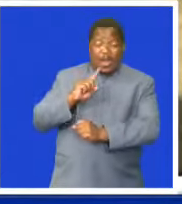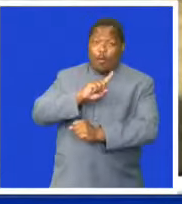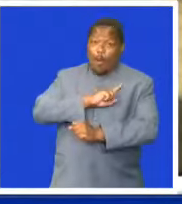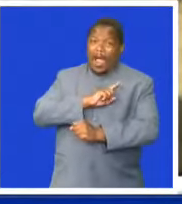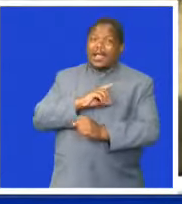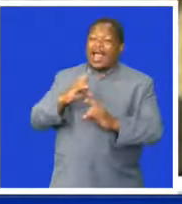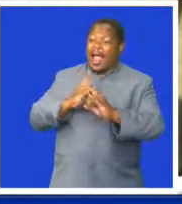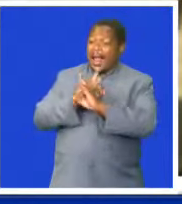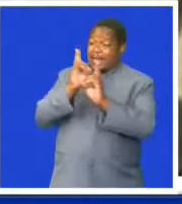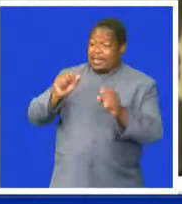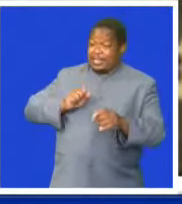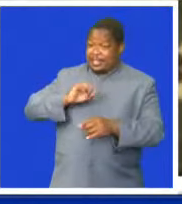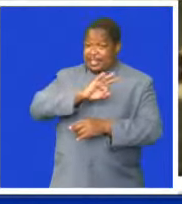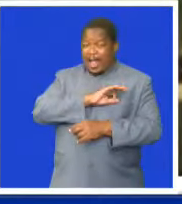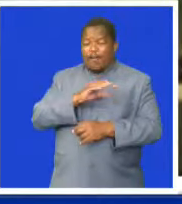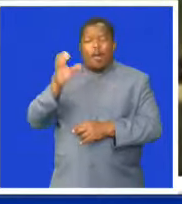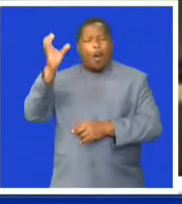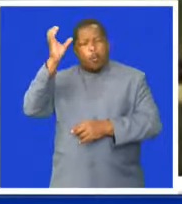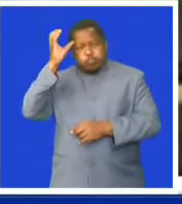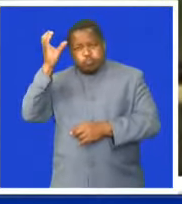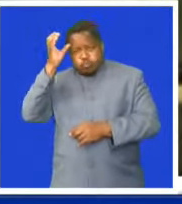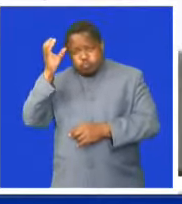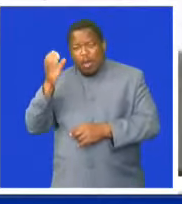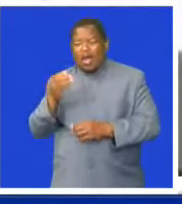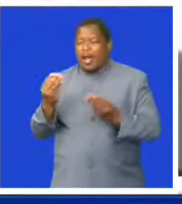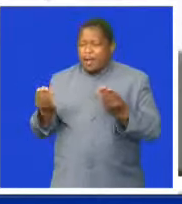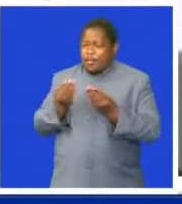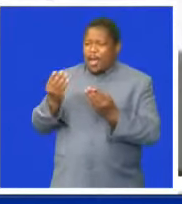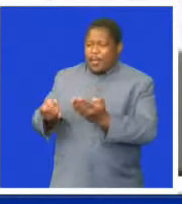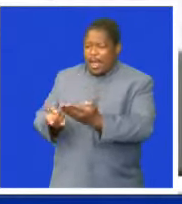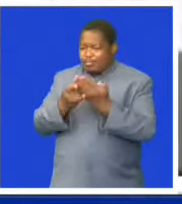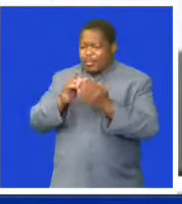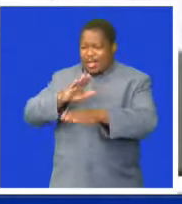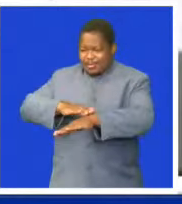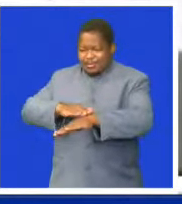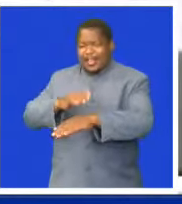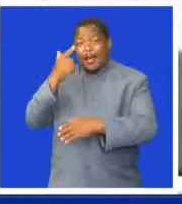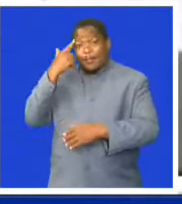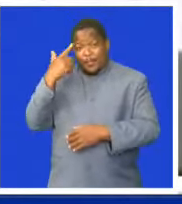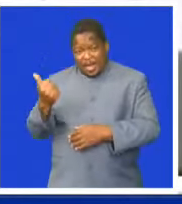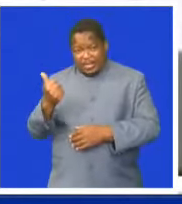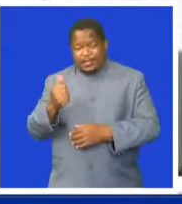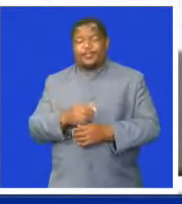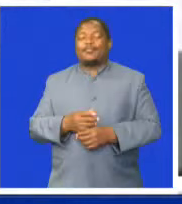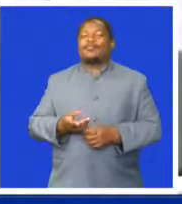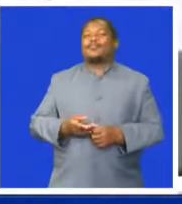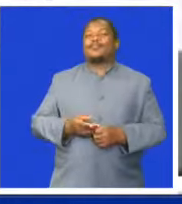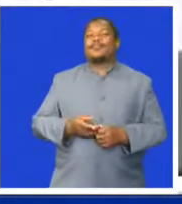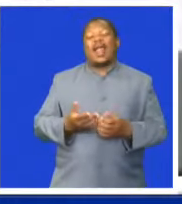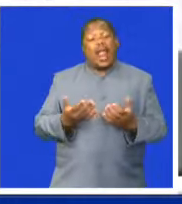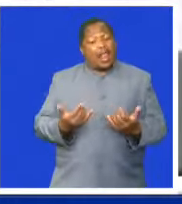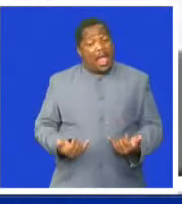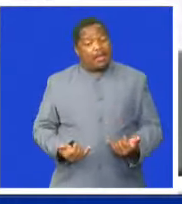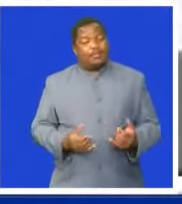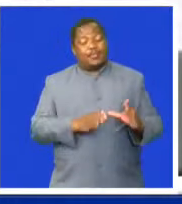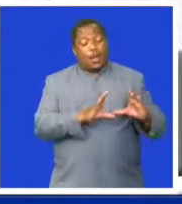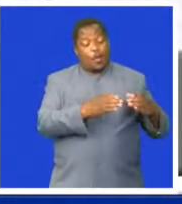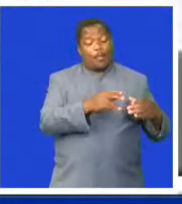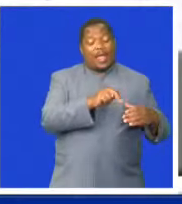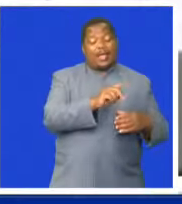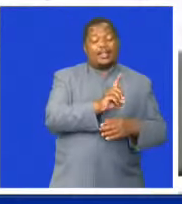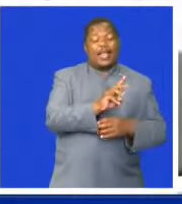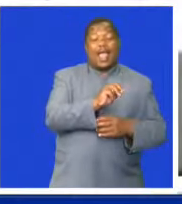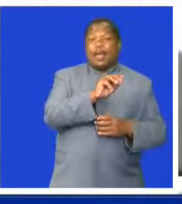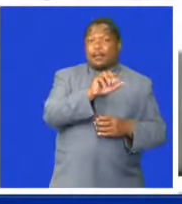tabo batawukhona kusebentisana amalula. Kukunelifomu lesesilibekile sing-NDMA si-encourage